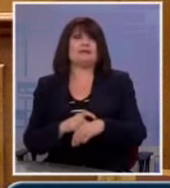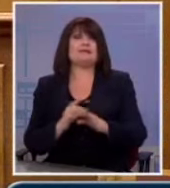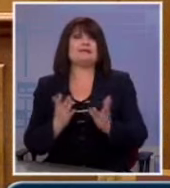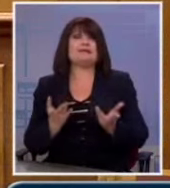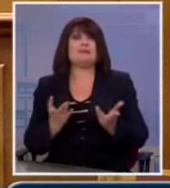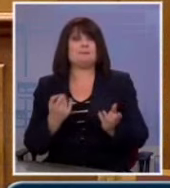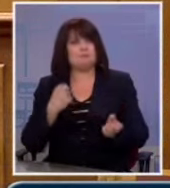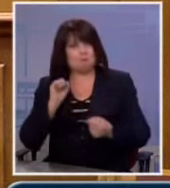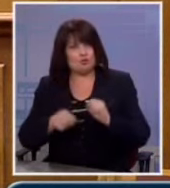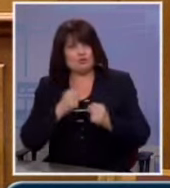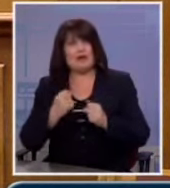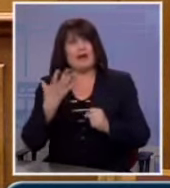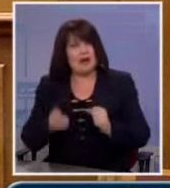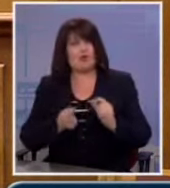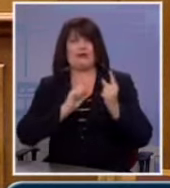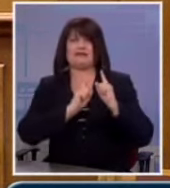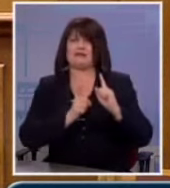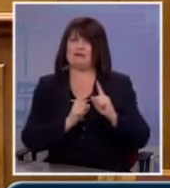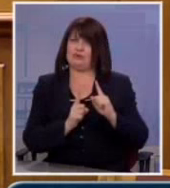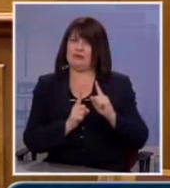σε μια προσπάθεια να υπάρξει συμφωνία